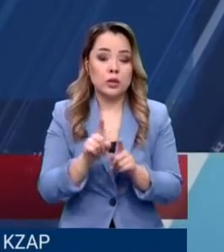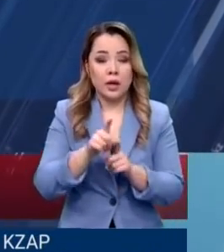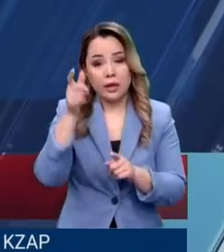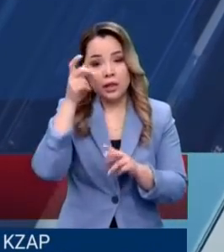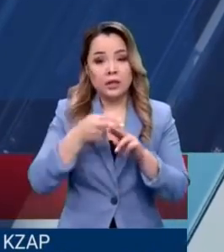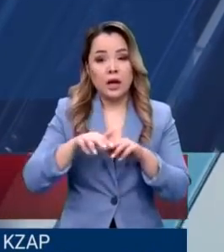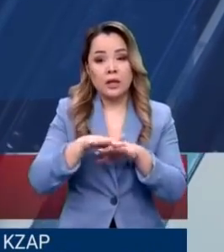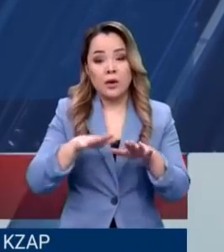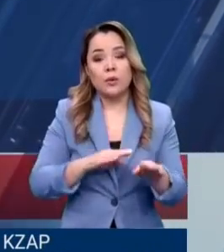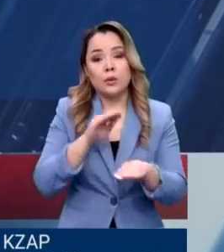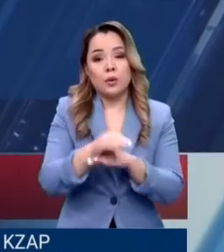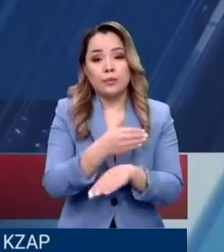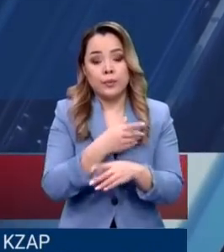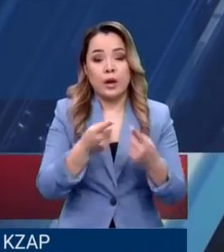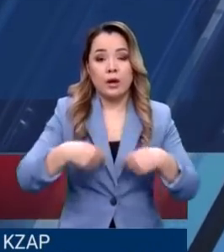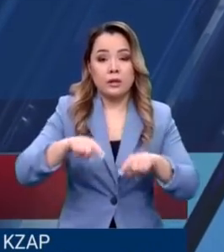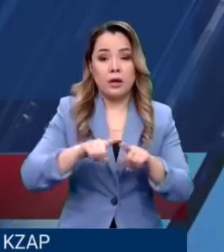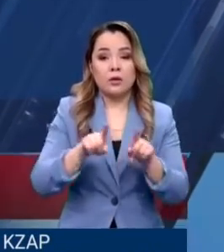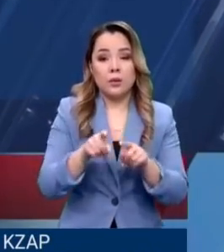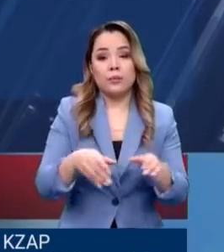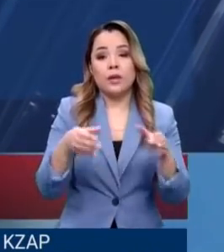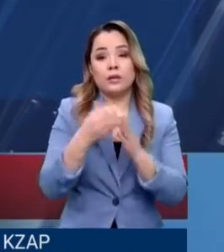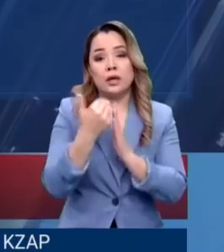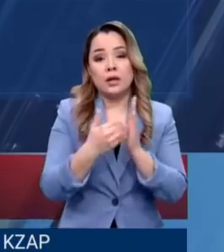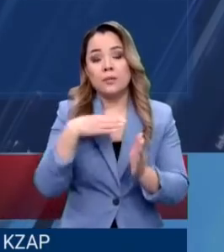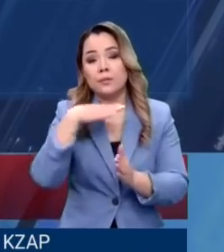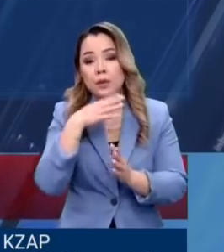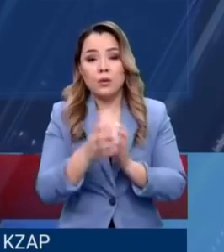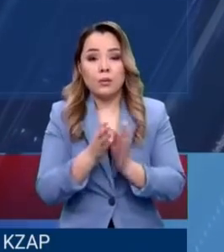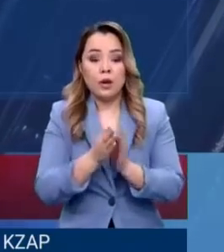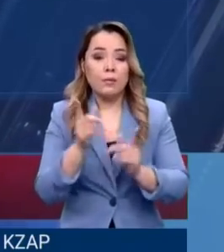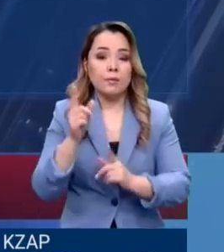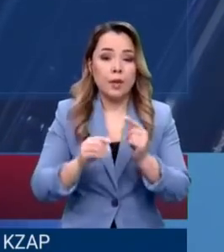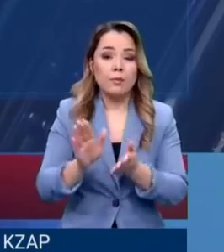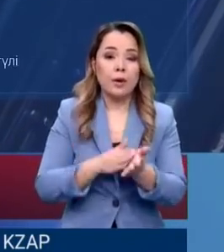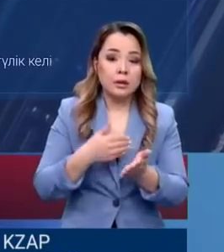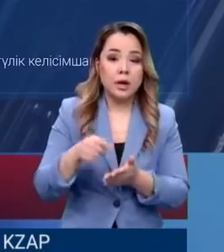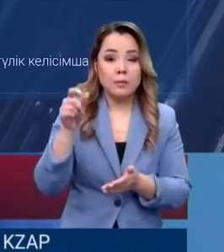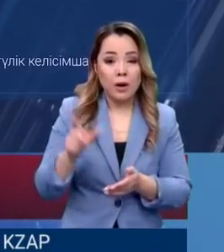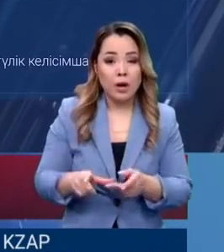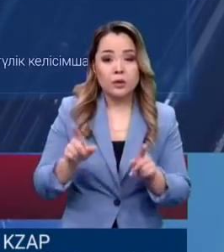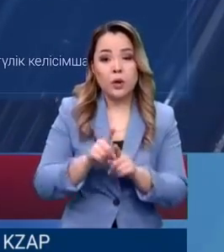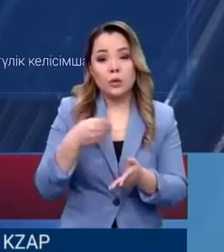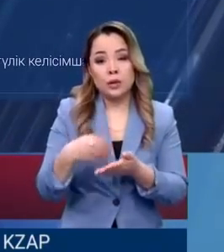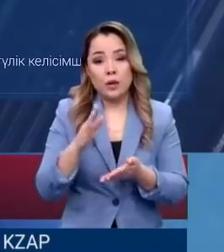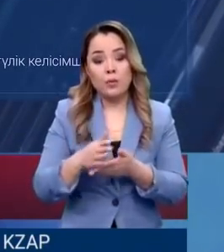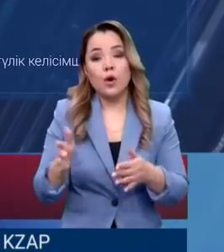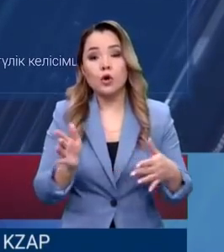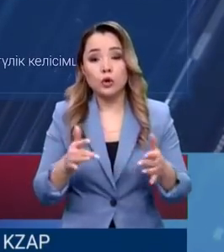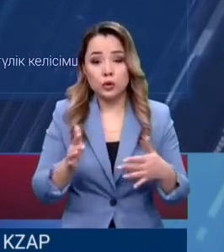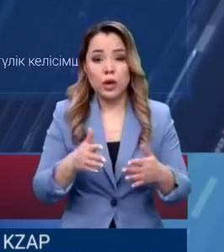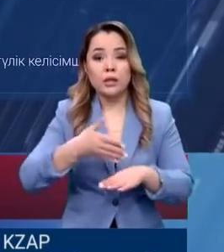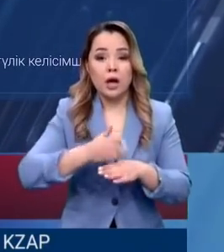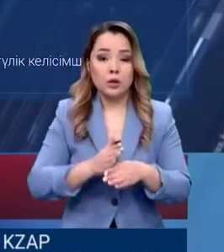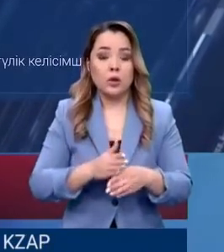жармасымен толықтырмақ, айналым схемасы арқылы ет, көкөніс, сүт, күнбағыс майын сатып алмақ және де ұн,